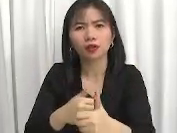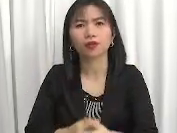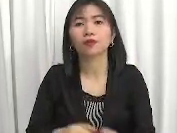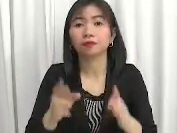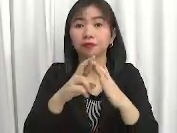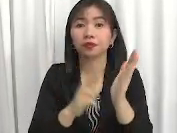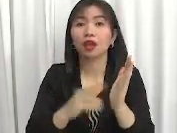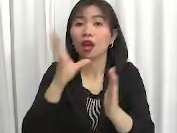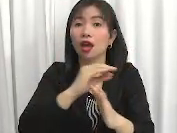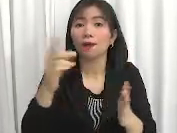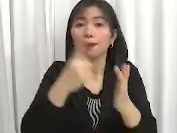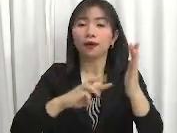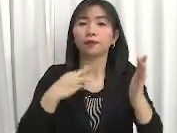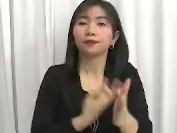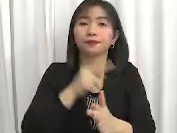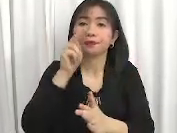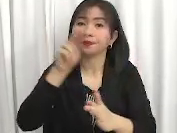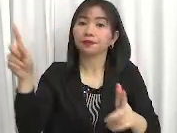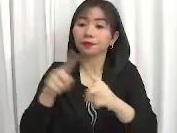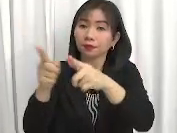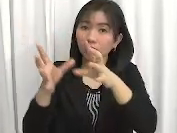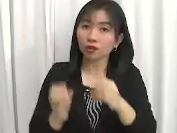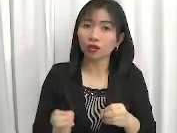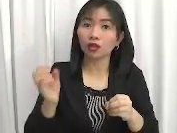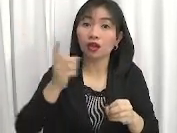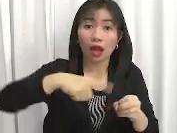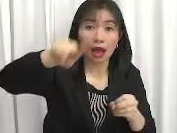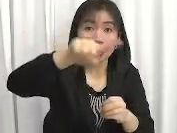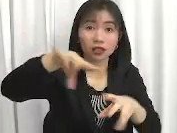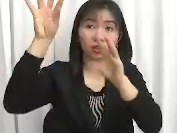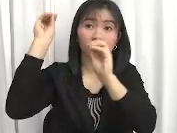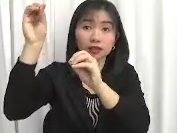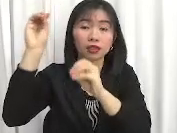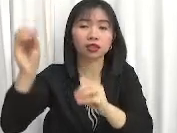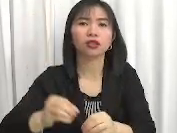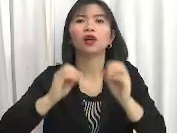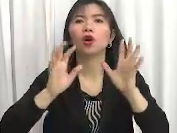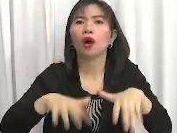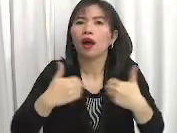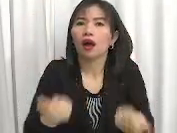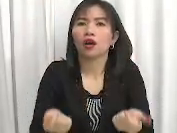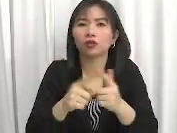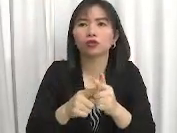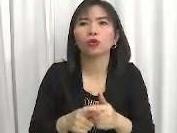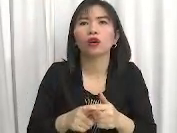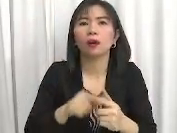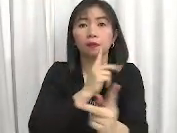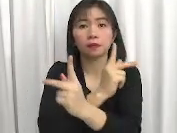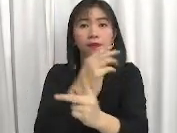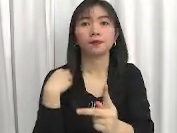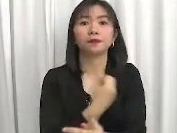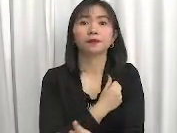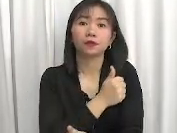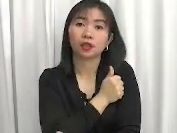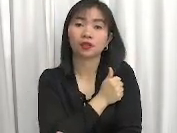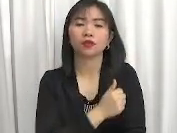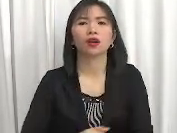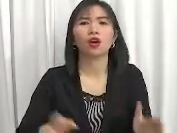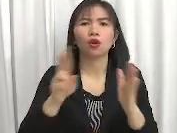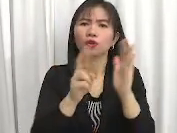nararapat nating gawin, naturuan na tayo kung ano nararapat nating gawin. Protocols. Oh yeah, tama. Yeah. Brother Rudy, yeah.